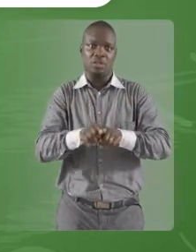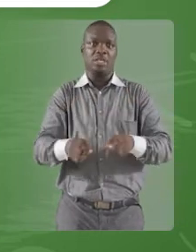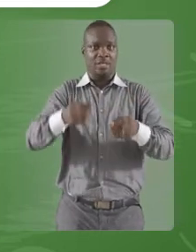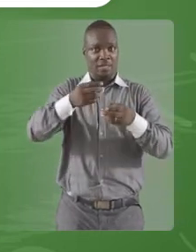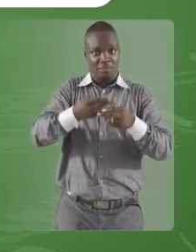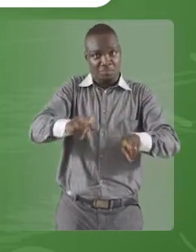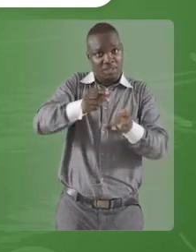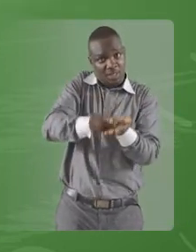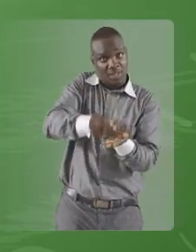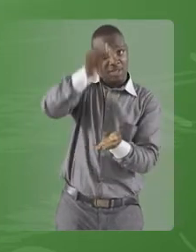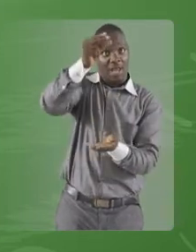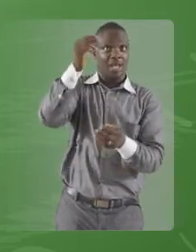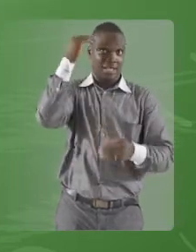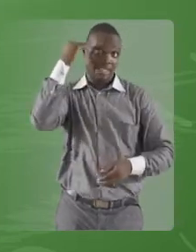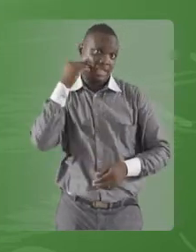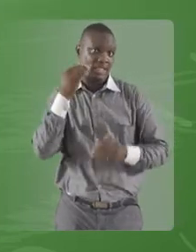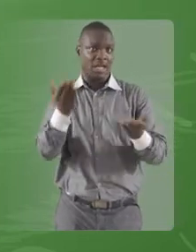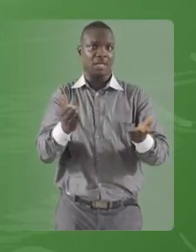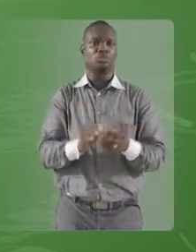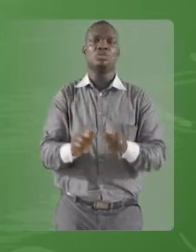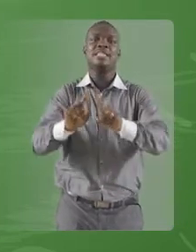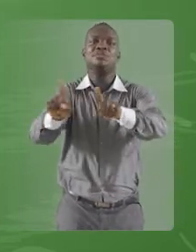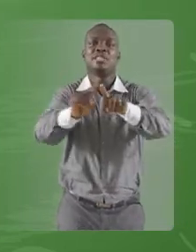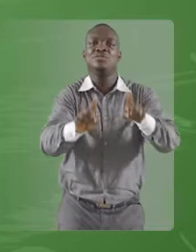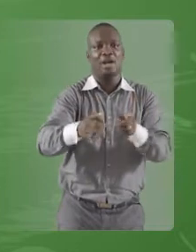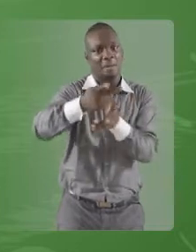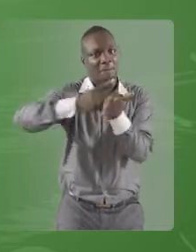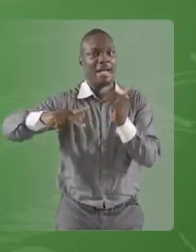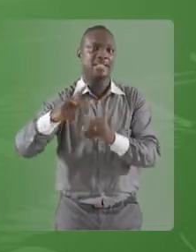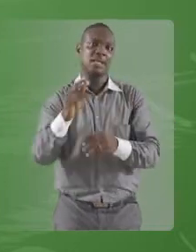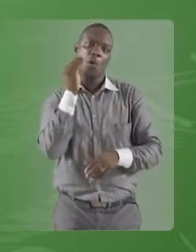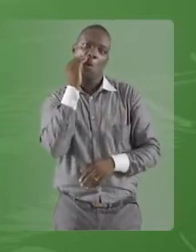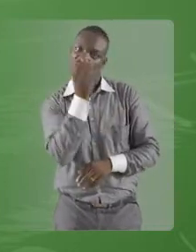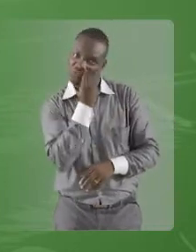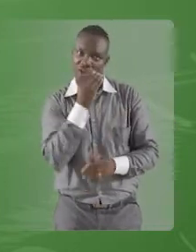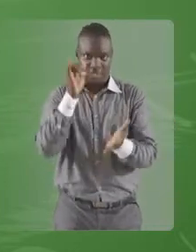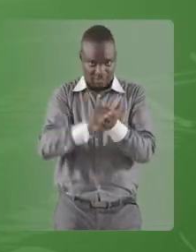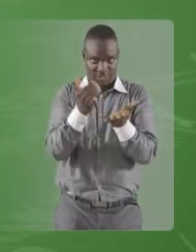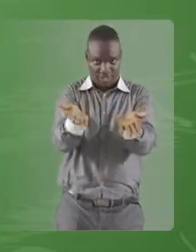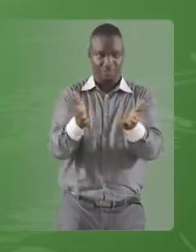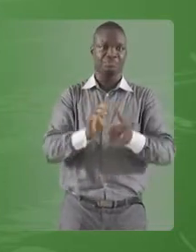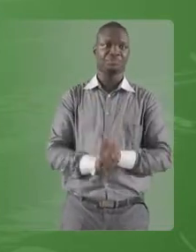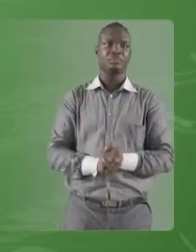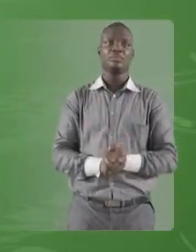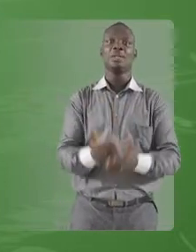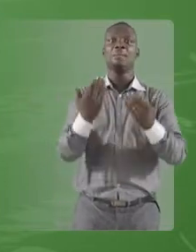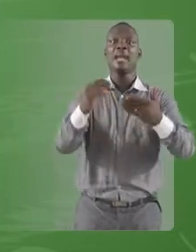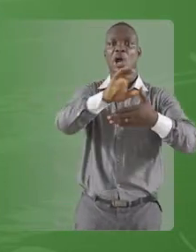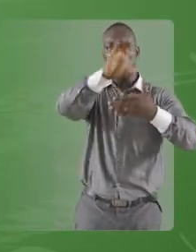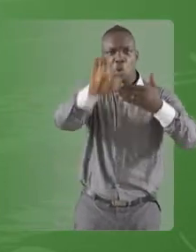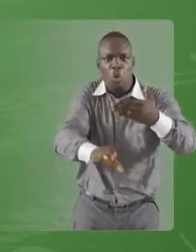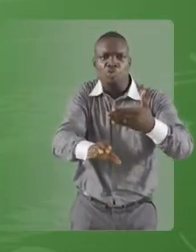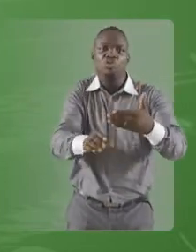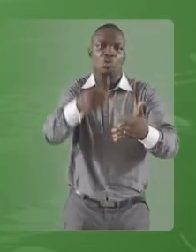reproducteur femelle. Alors, nous passons à la dernière étape qui est la conclusion. Alors, que pouvons-nous retenir en conclusion? Ou que